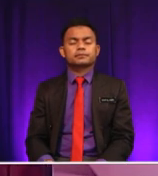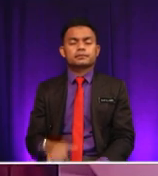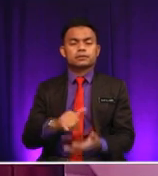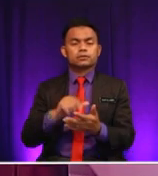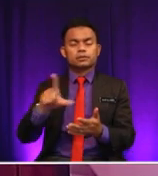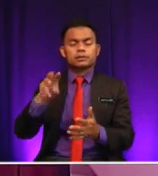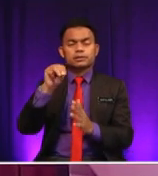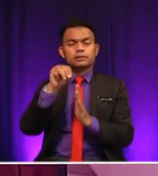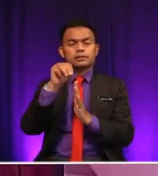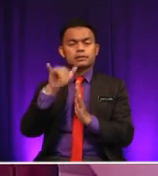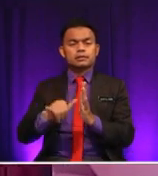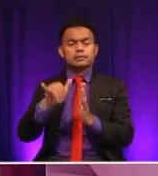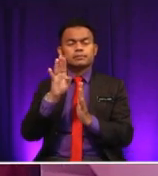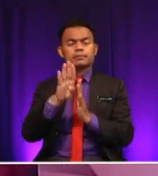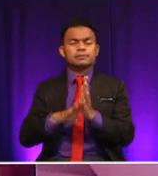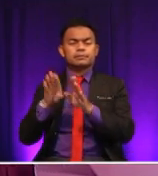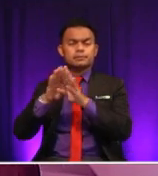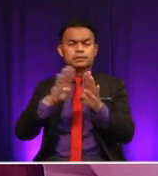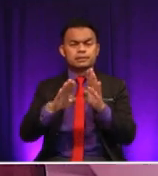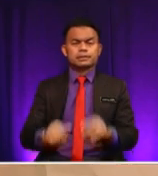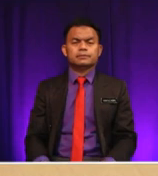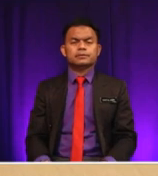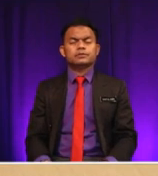kemudian ciri yang keempat